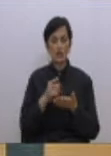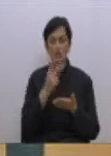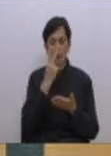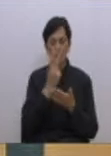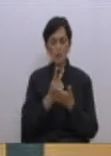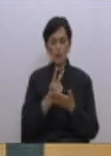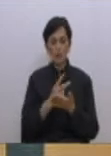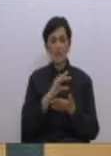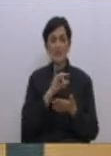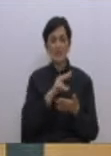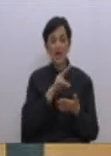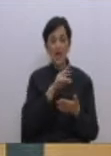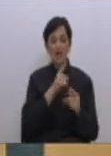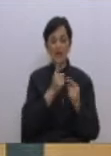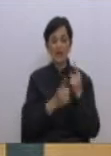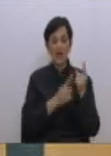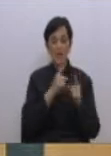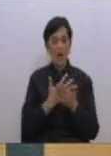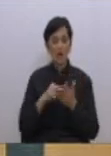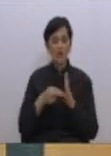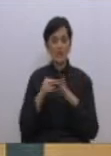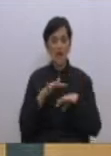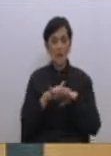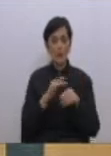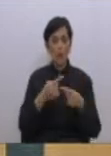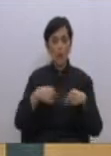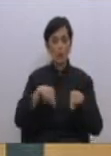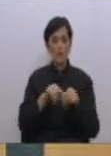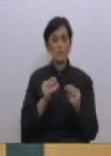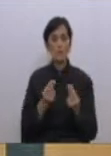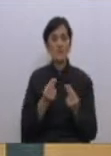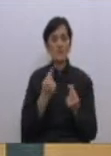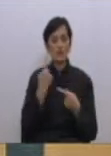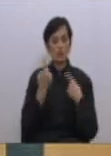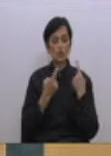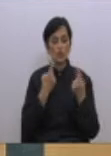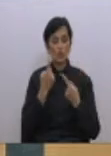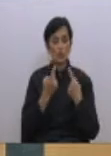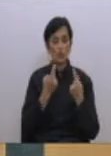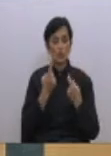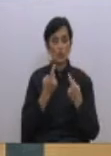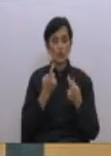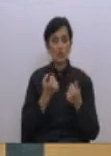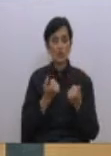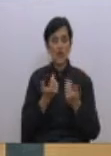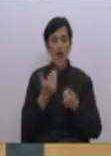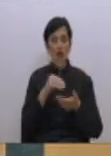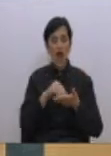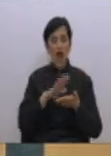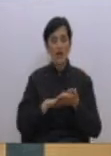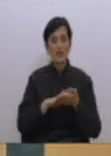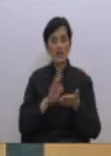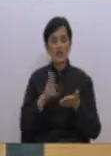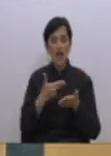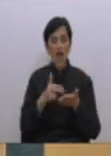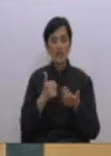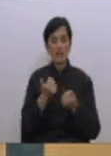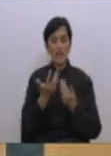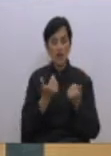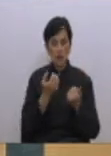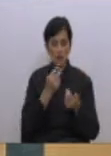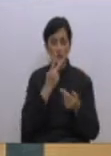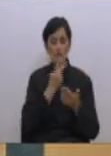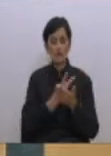IPSAS რეფორმის ფარგლებში განხორციელებული მრავალი აქტივაციებში ფინანსური ინფორმაციის აღრიცხვა ანგარიშკების კუთხით ჯერ კიდევ